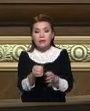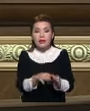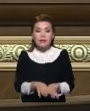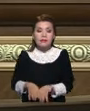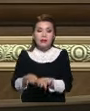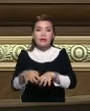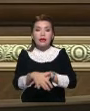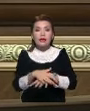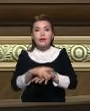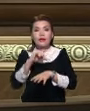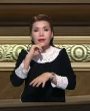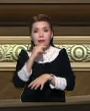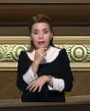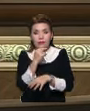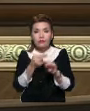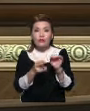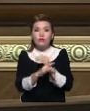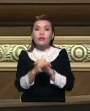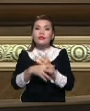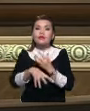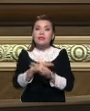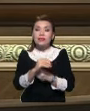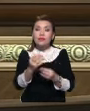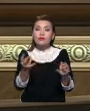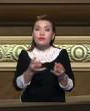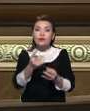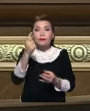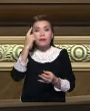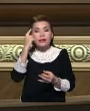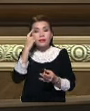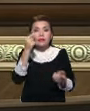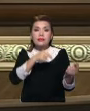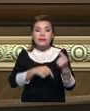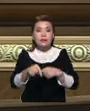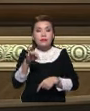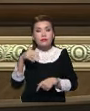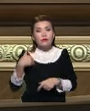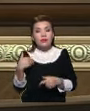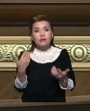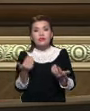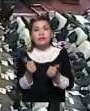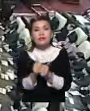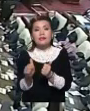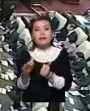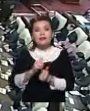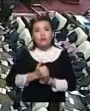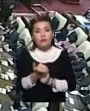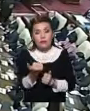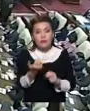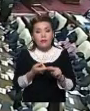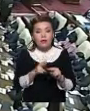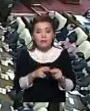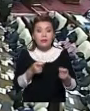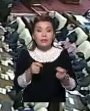народы и экономики. По данному вопросу нужно всегда находить понимание и взаимовыгодный консенсус со своими соседями и друзьями. Поэтому